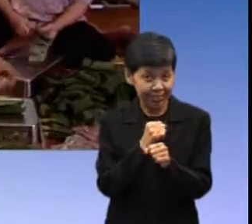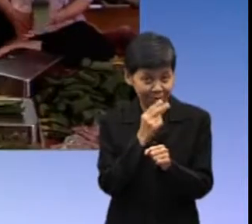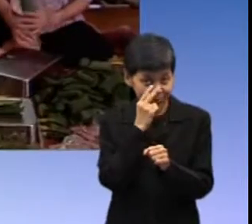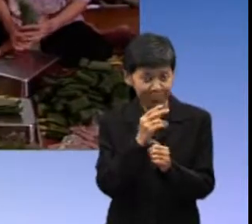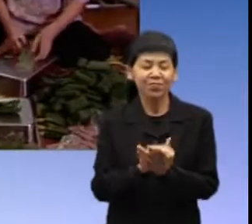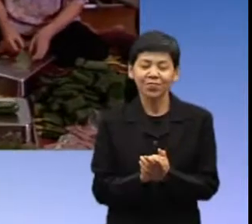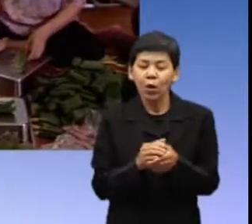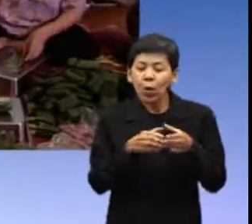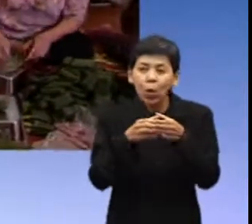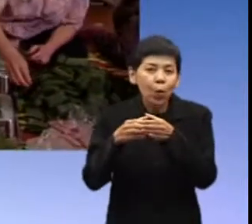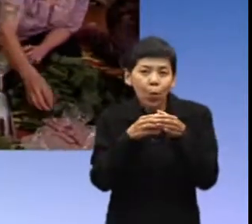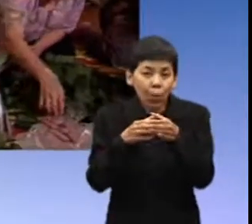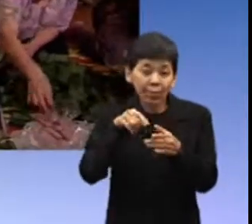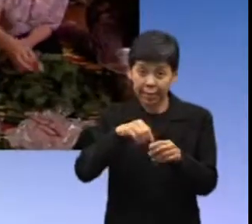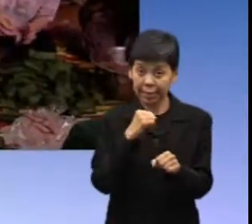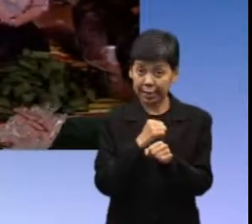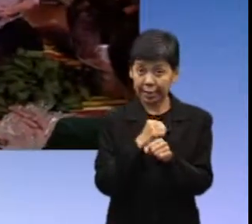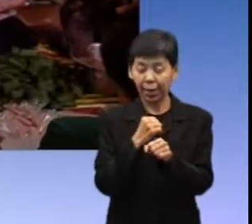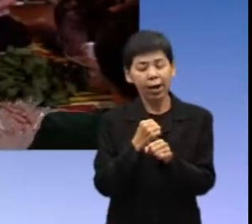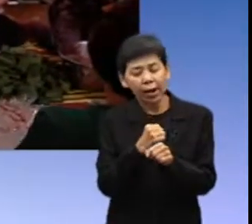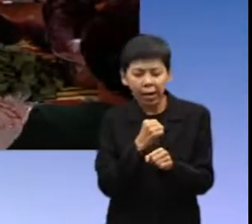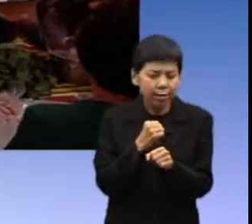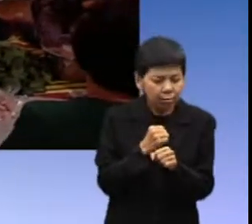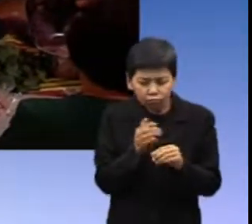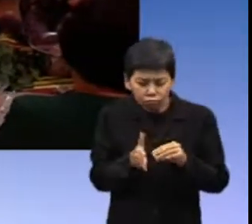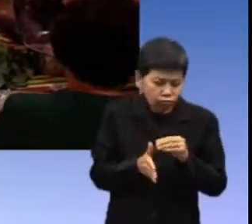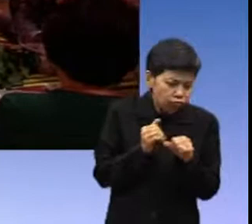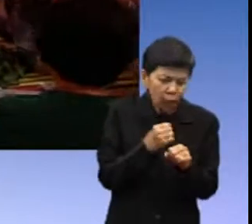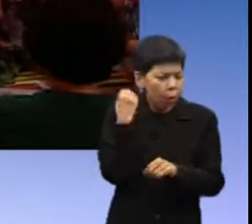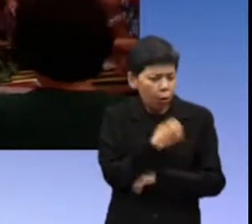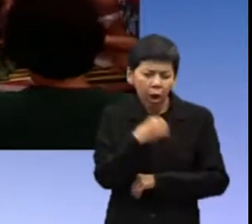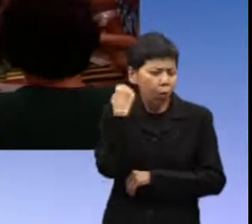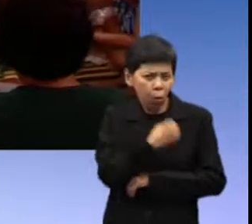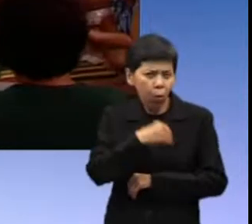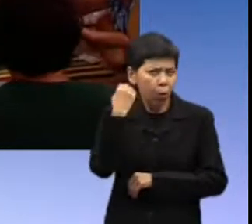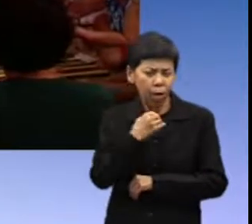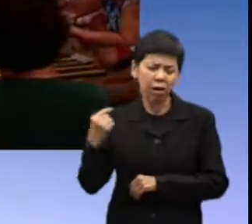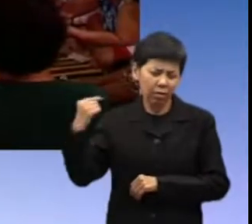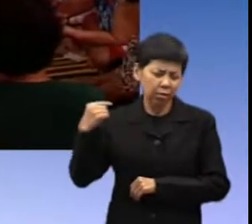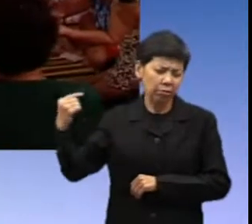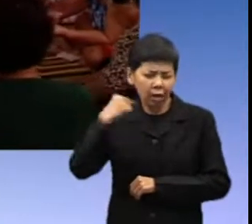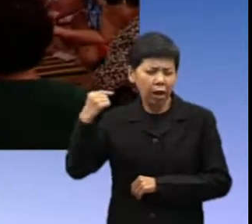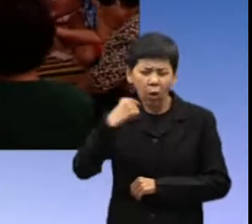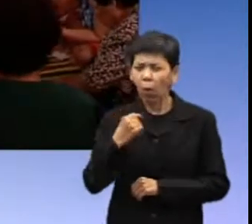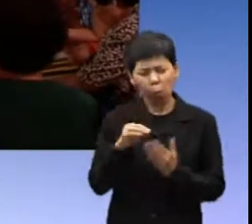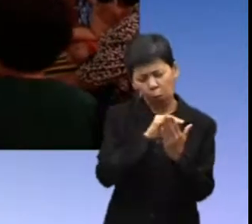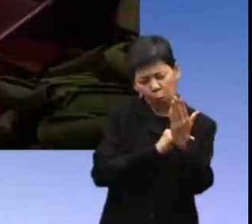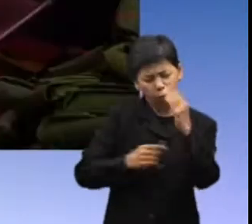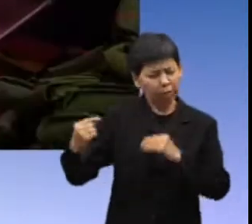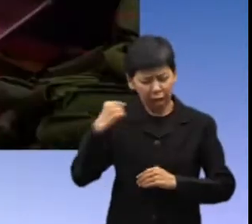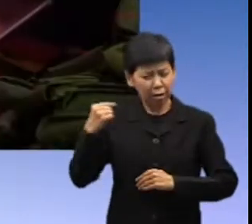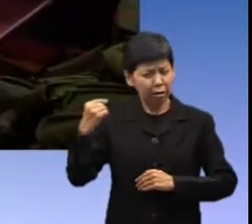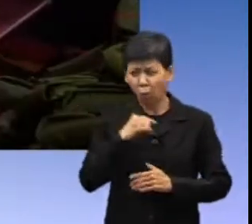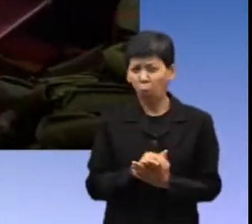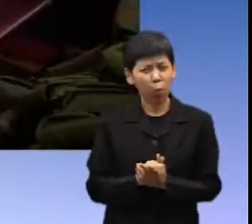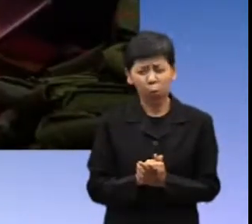อยครับกลุ่มชาวบ้านของที่นี่เขาทำงานกันอย่างขมักเขม้นทุกวันเพราะคนสั่งซื้อกันทั่วประเทศเรียก